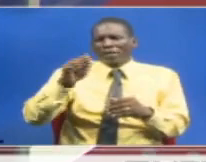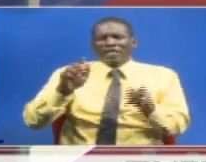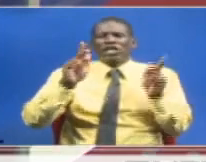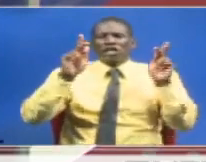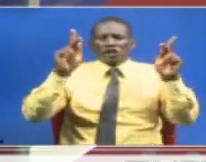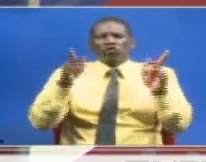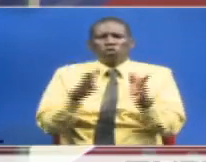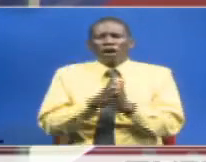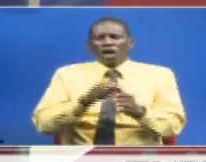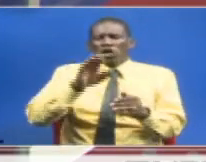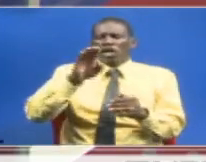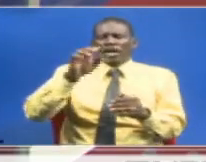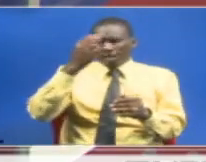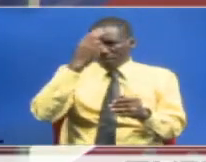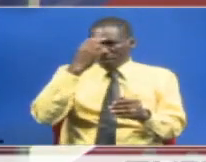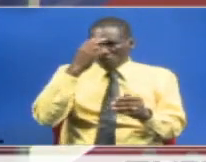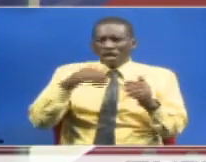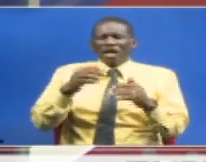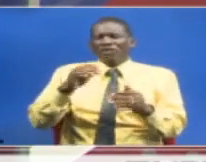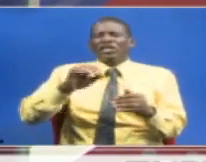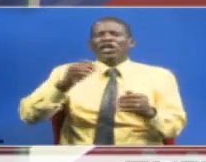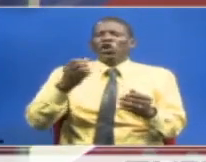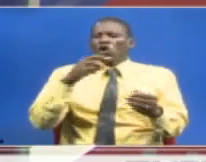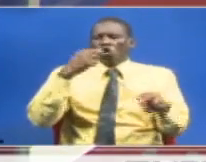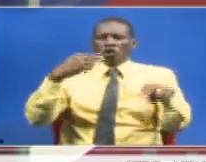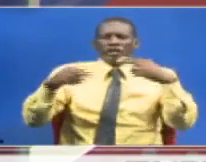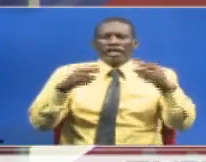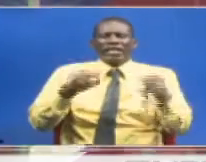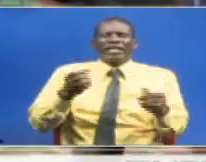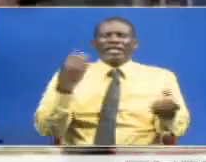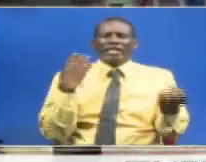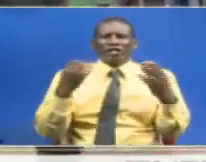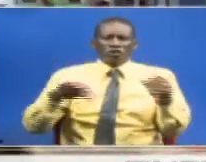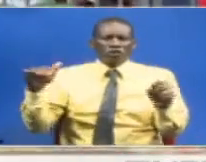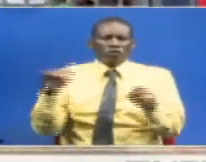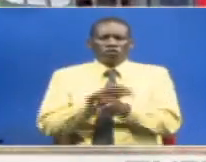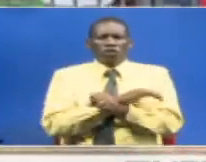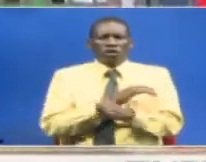na hata Narok baada ya hoteli mjini Kericho kuja.